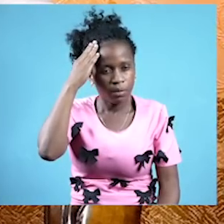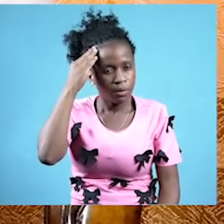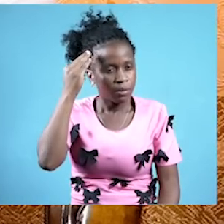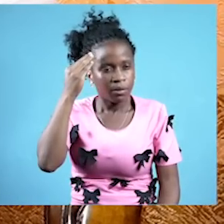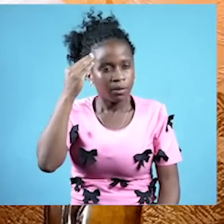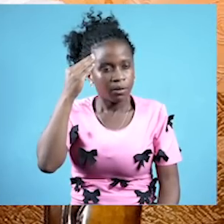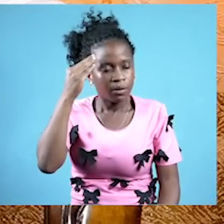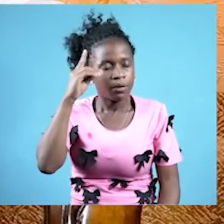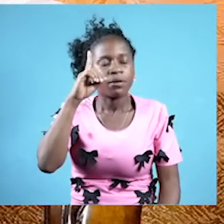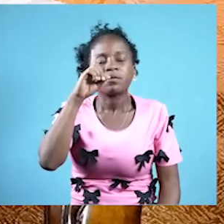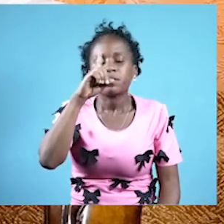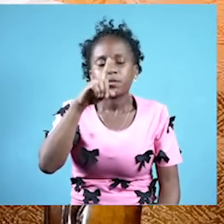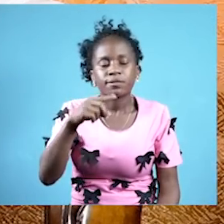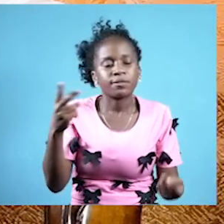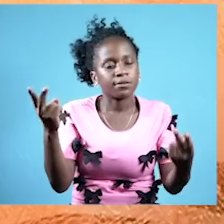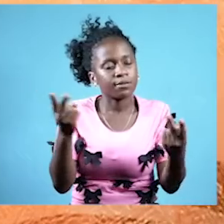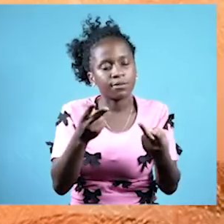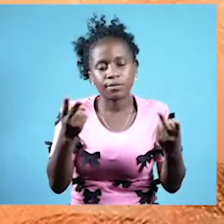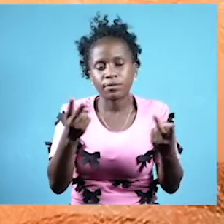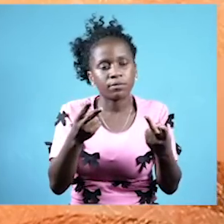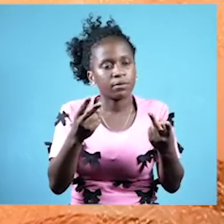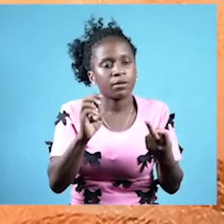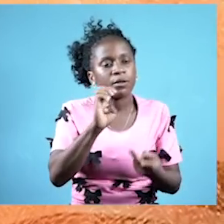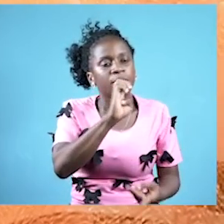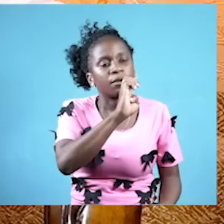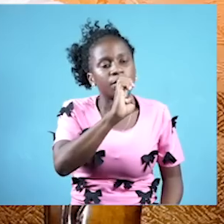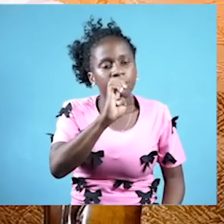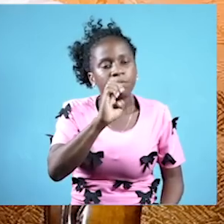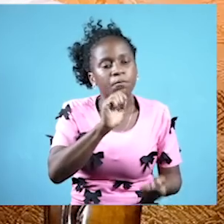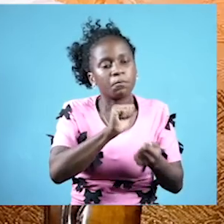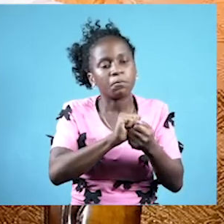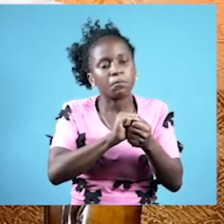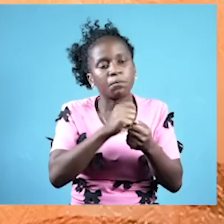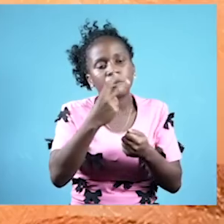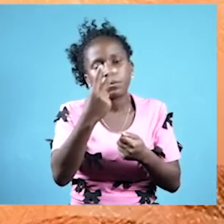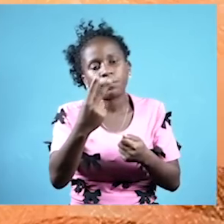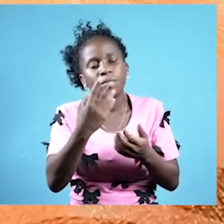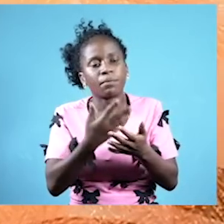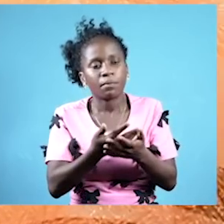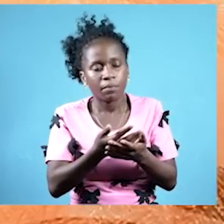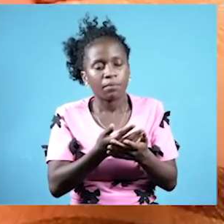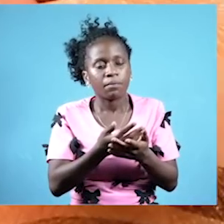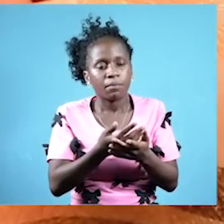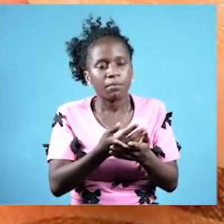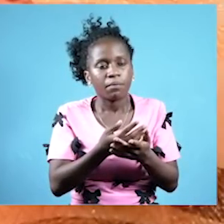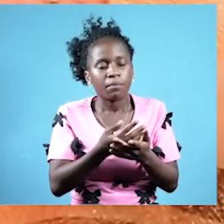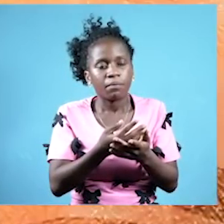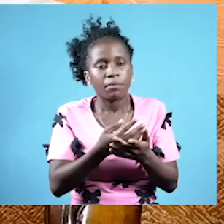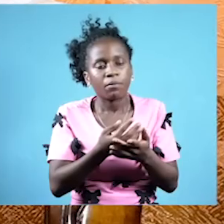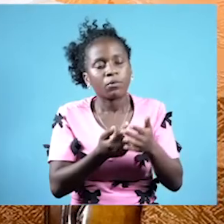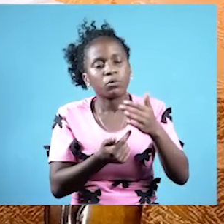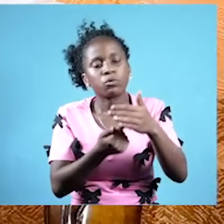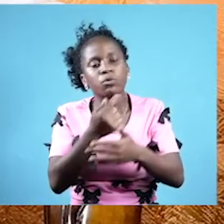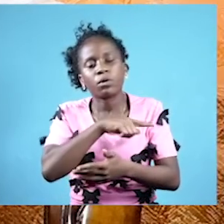ilikuwa haifiki shilingi 12,000 kutoka kwenu, kutoka kwetu. Kwa maana mnavyoelezea serikali.